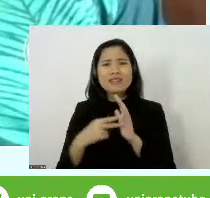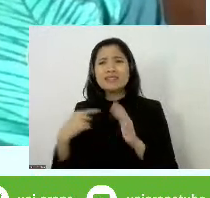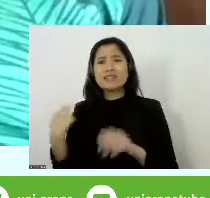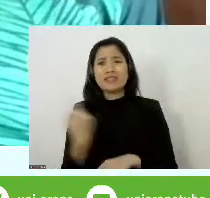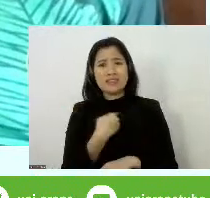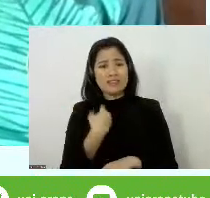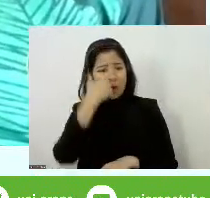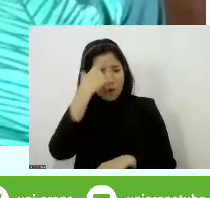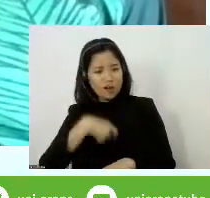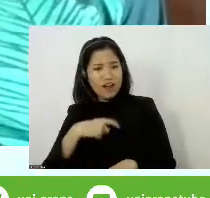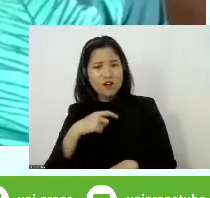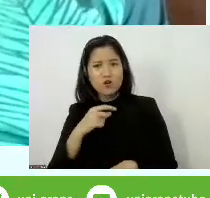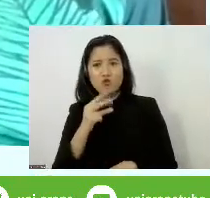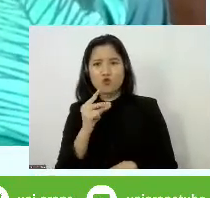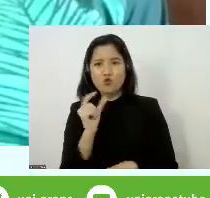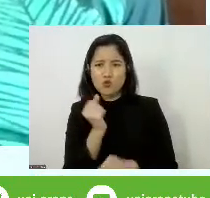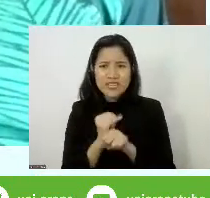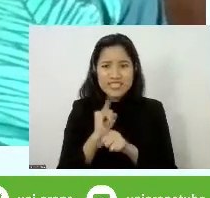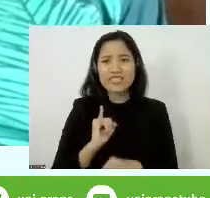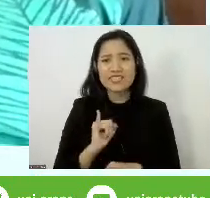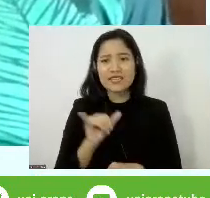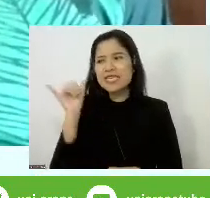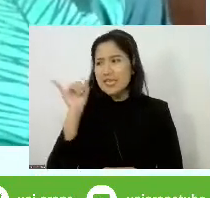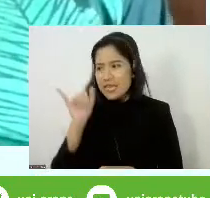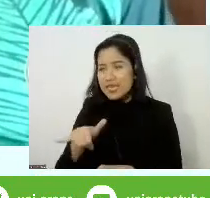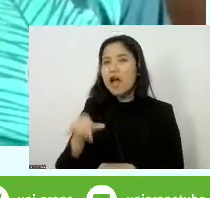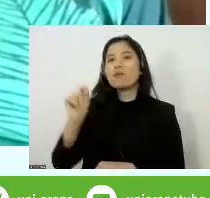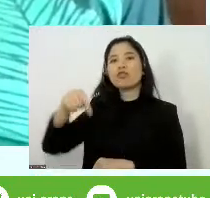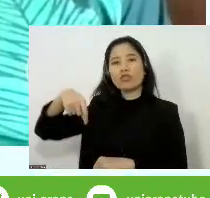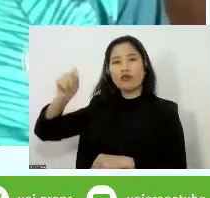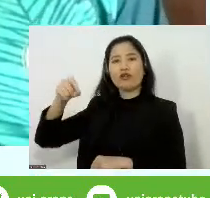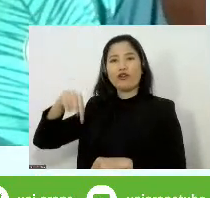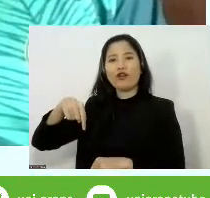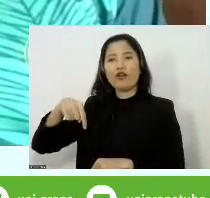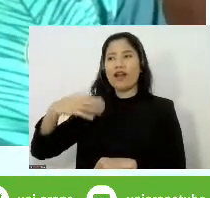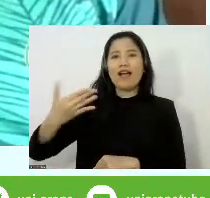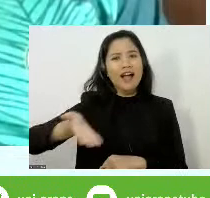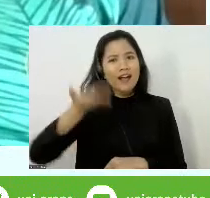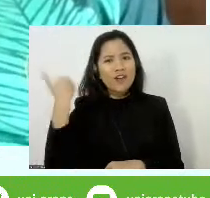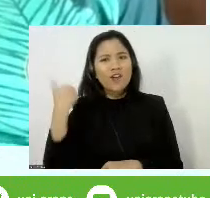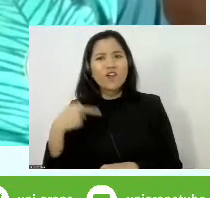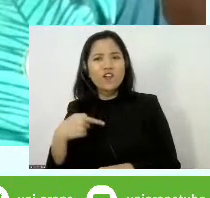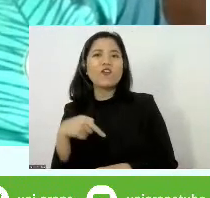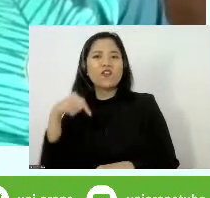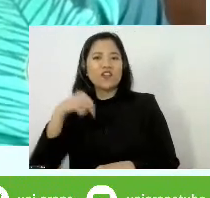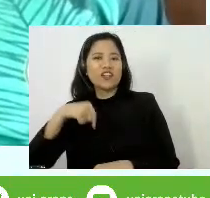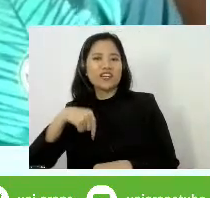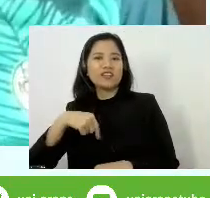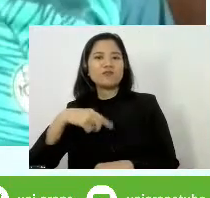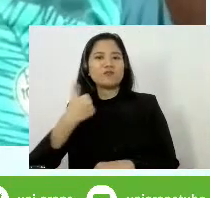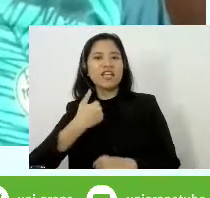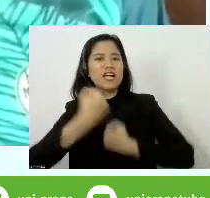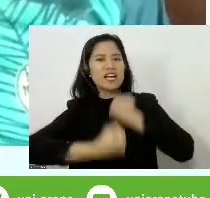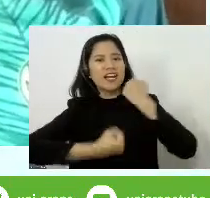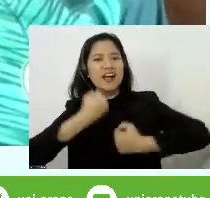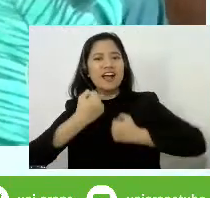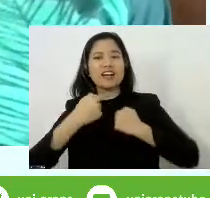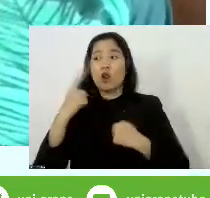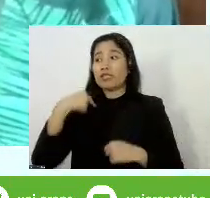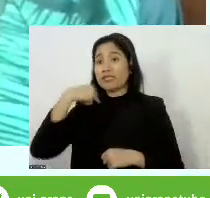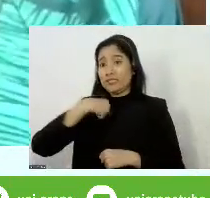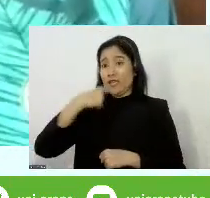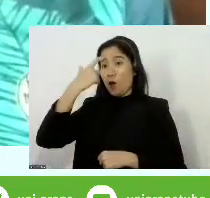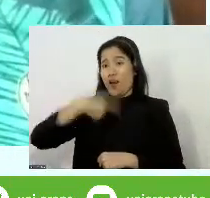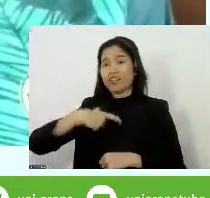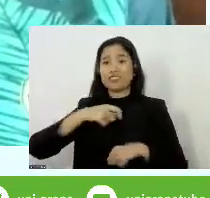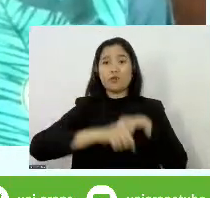betul orang-orang yang berukir maka nama Boleh saya ajak Ayo kita jadikan pergerakan kita kalau saya orang sepeda